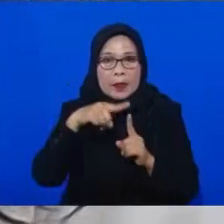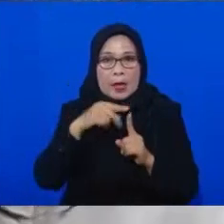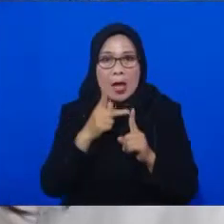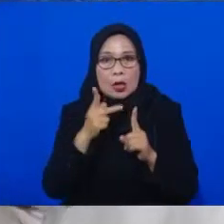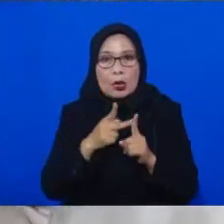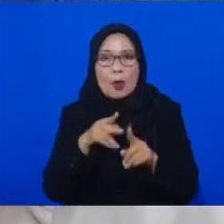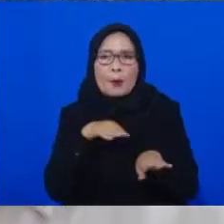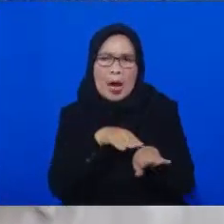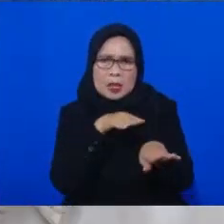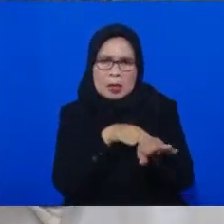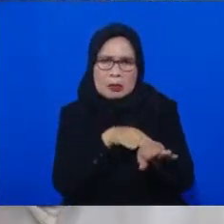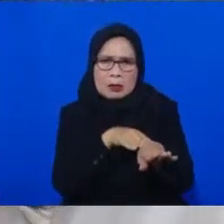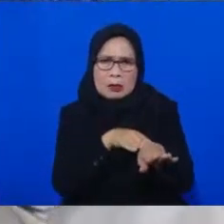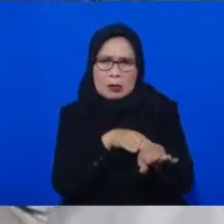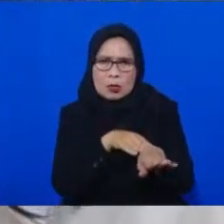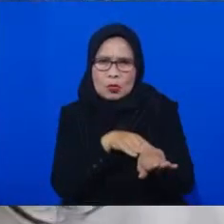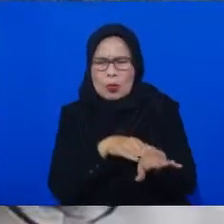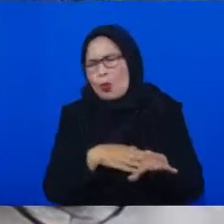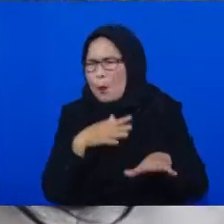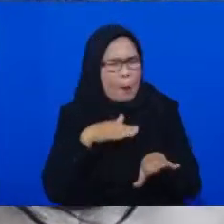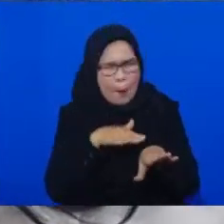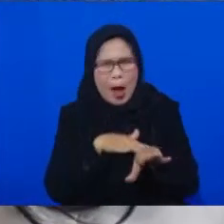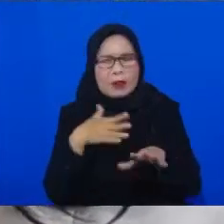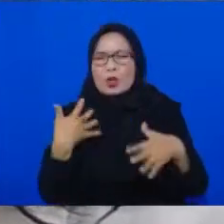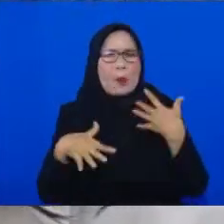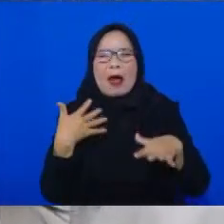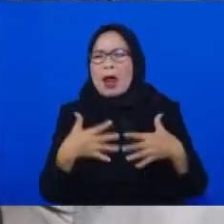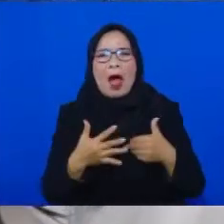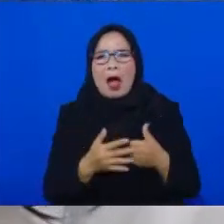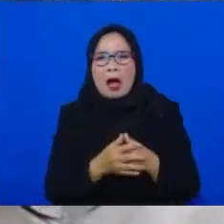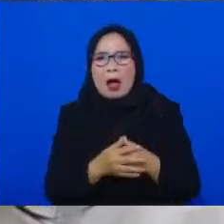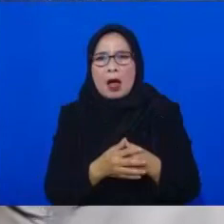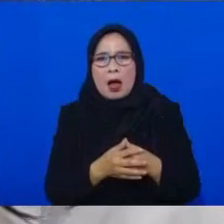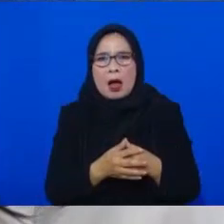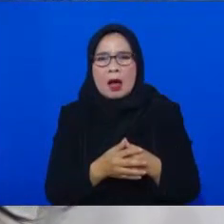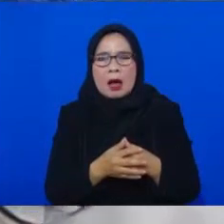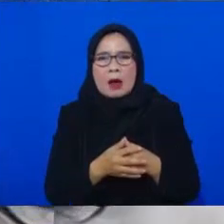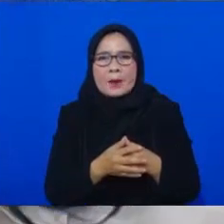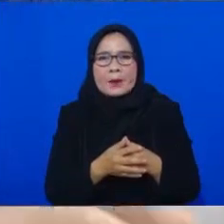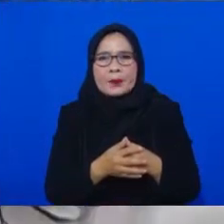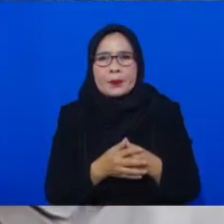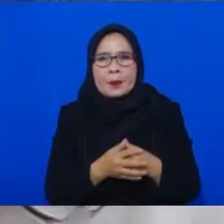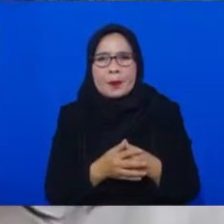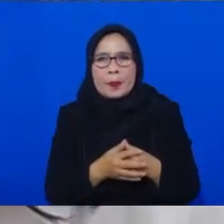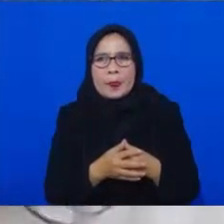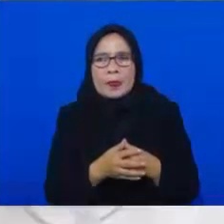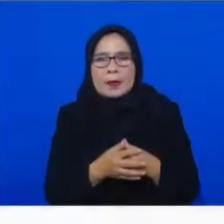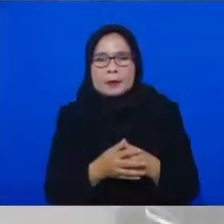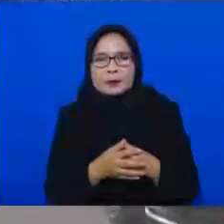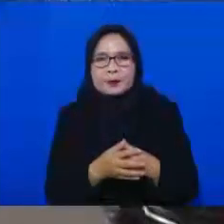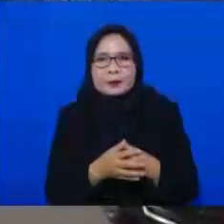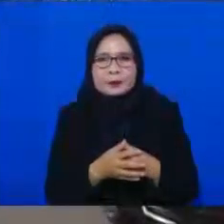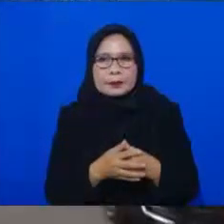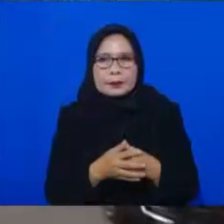Mas. Macetnya parah, Bang? Parah banget, ada kerumun hitam lah. Jalannya pelan banget.